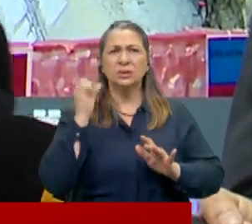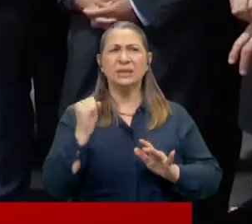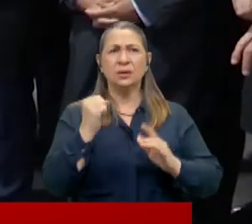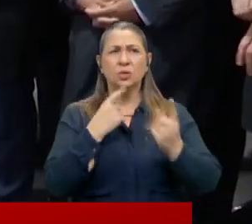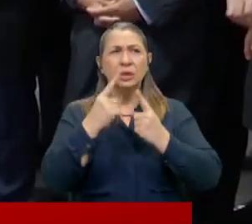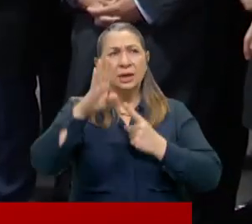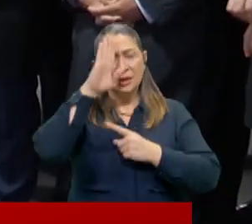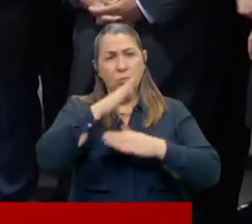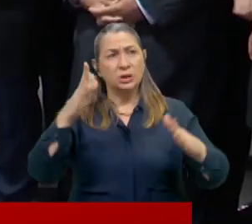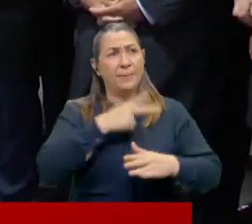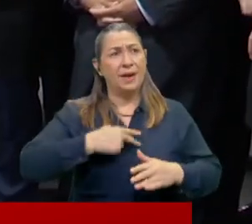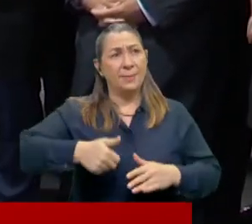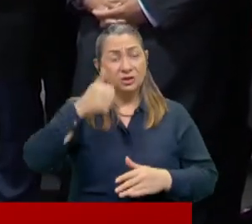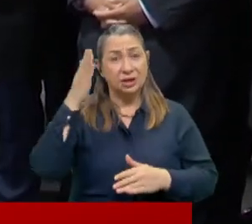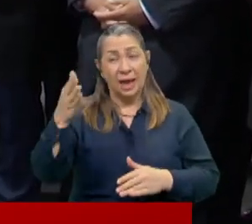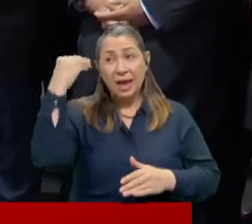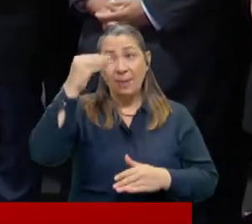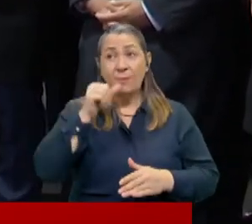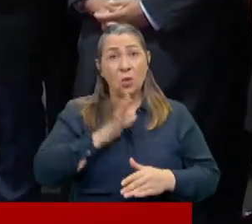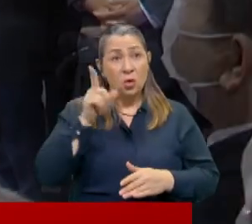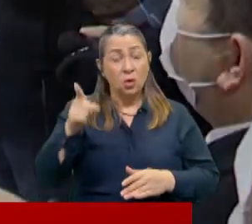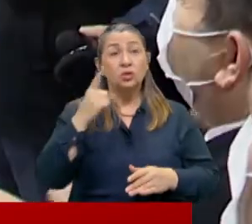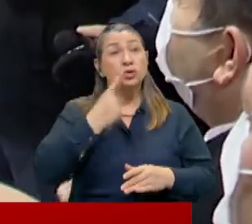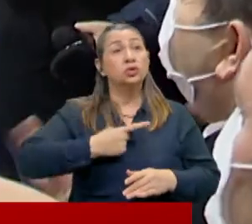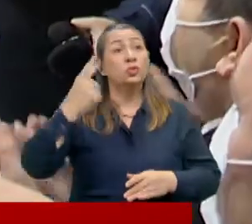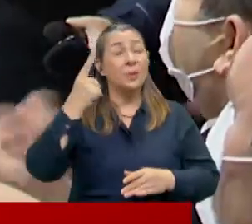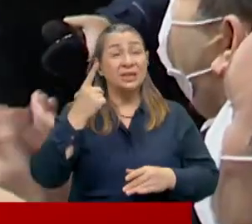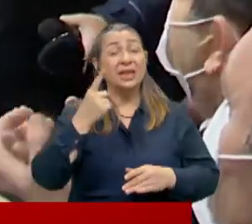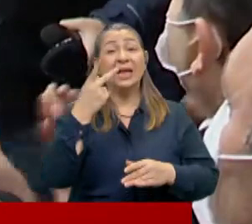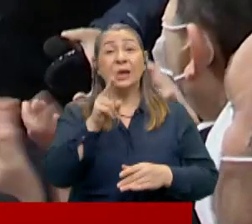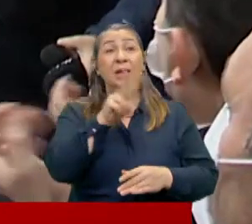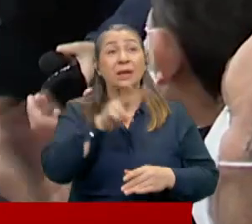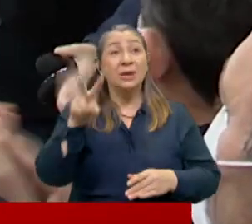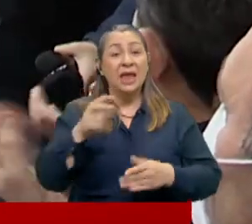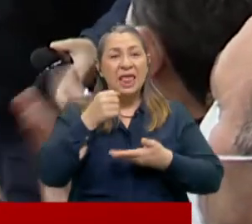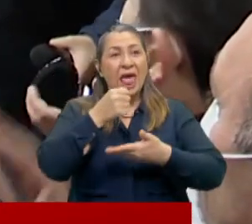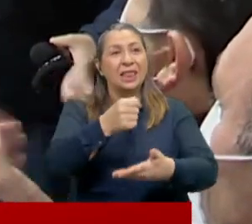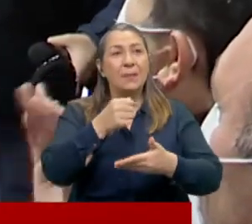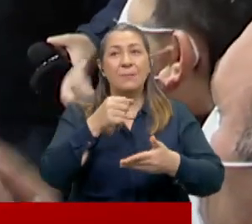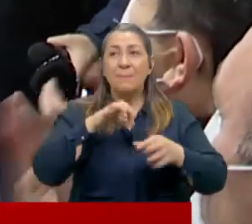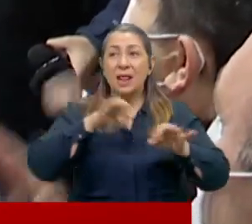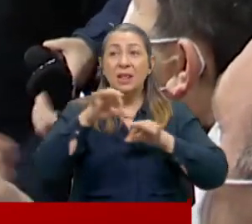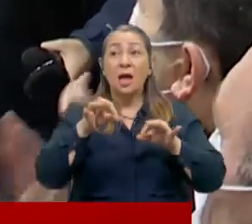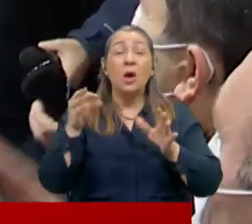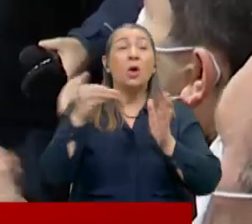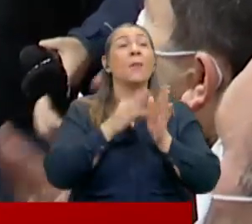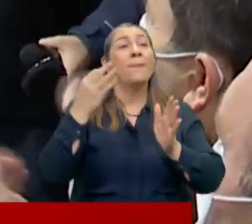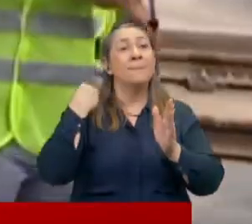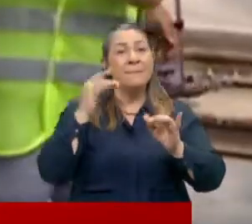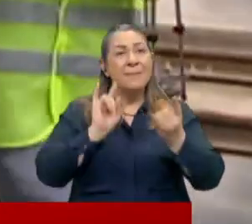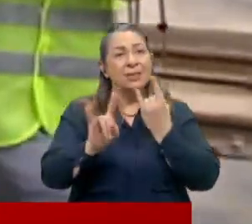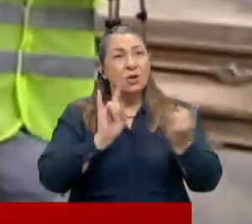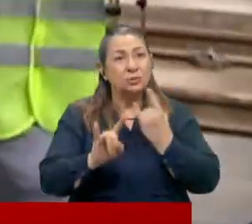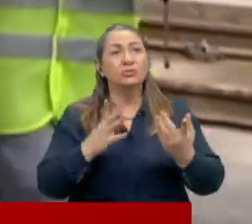konuştu İstanbul Büyükşehir Belediye Başkanı Ekrem İmamoğlu. Cumhurbaşkanlığının 2022 yatırım planına alınmayan yeni metrobüsler